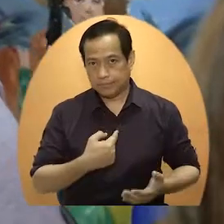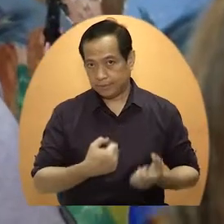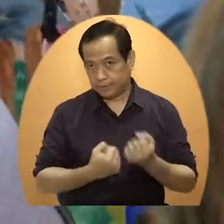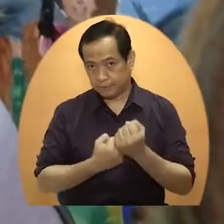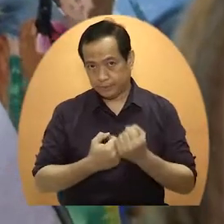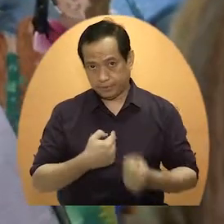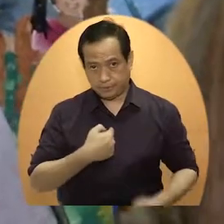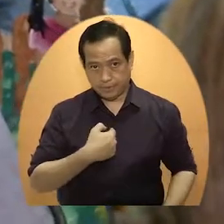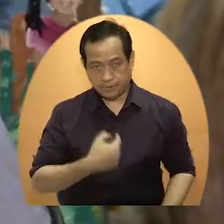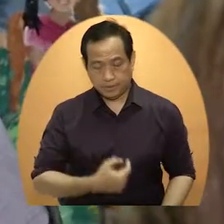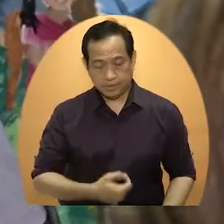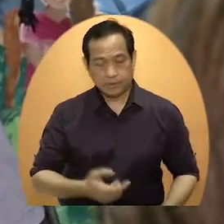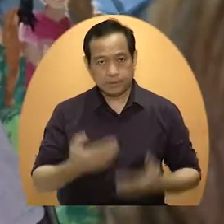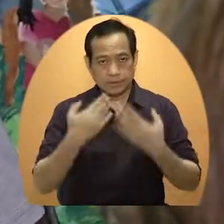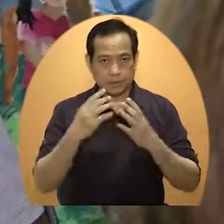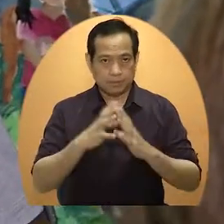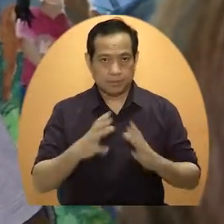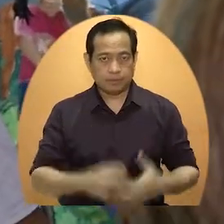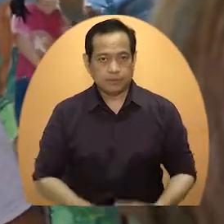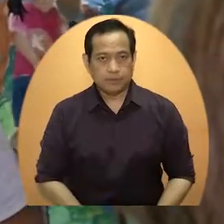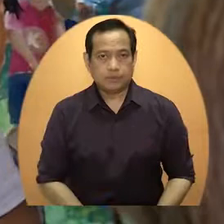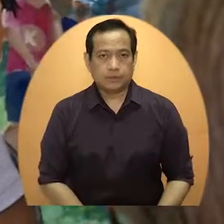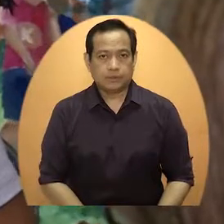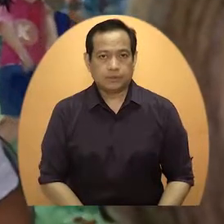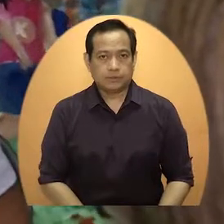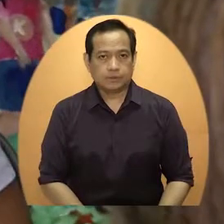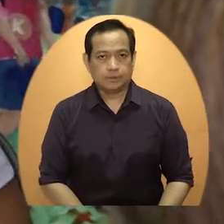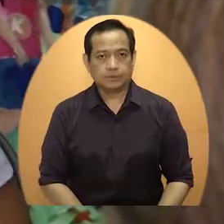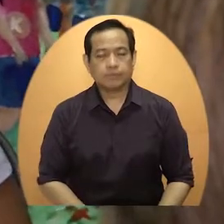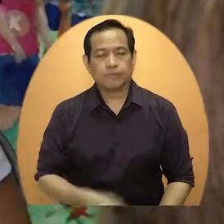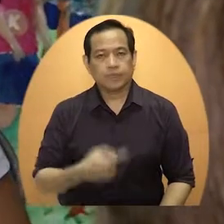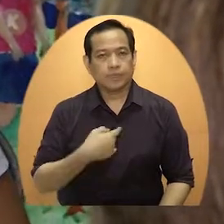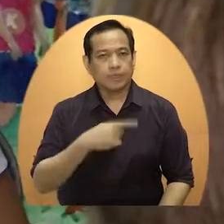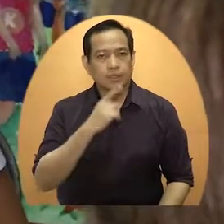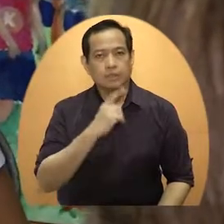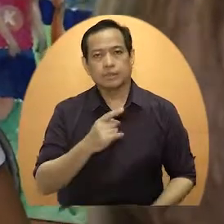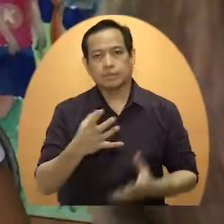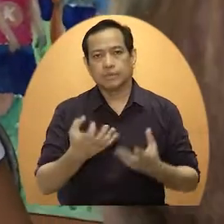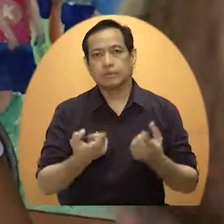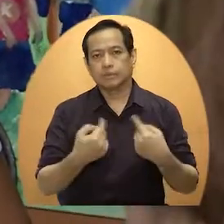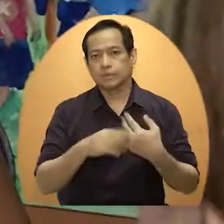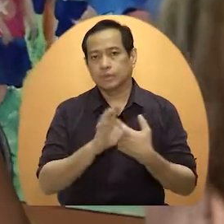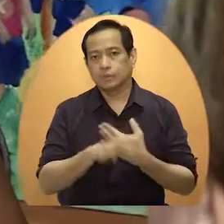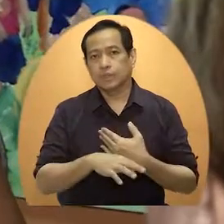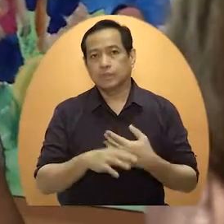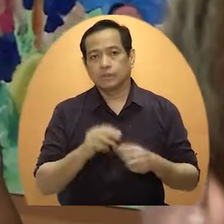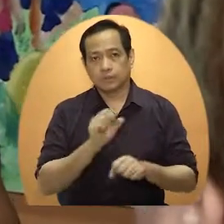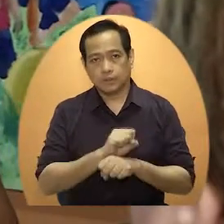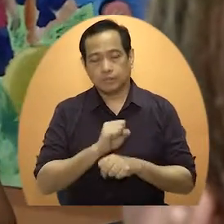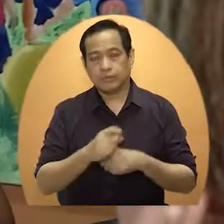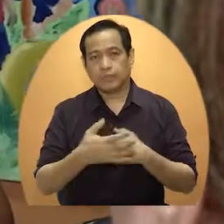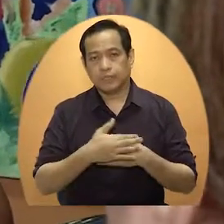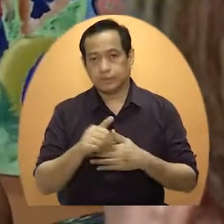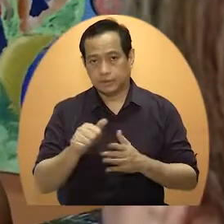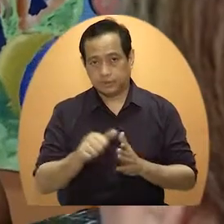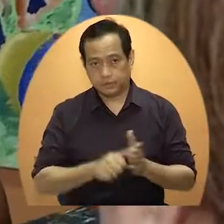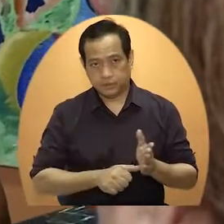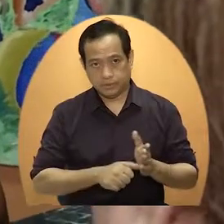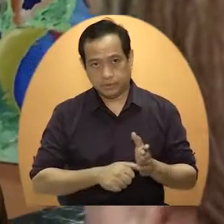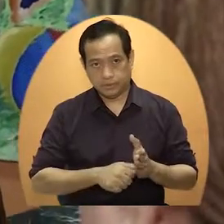sa akin. At maraming salamat po. Gusto ko talaga makabalik sa trabaho pag naopera